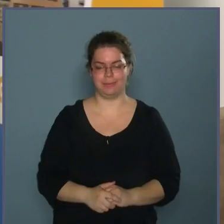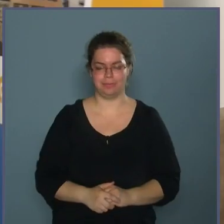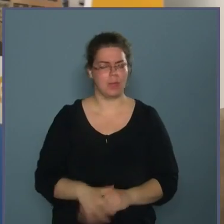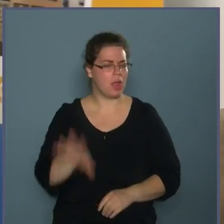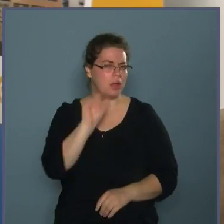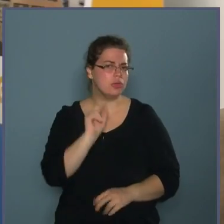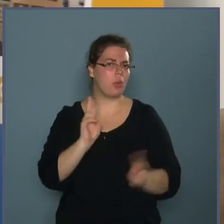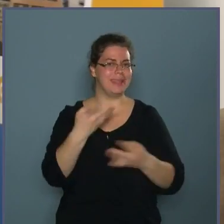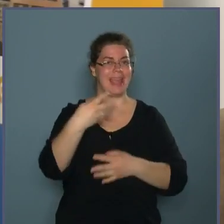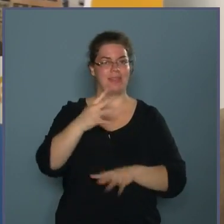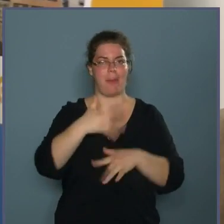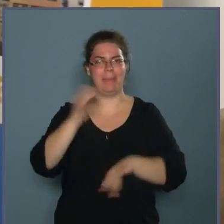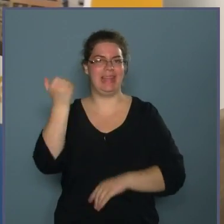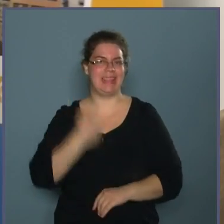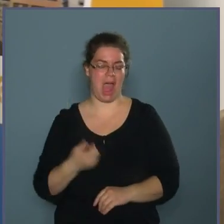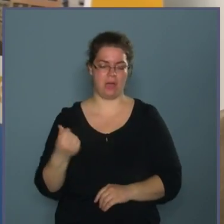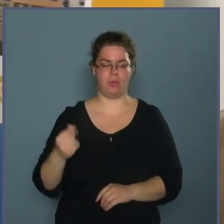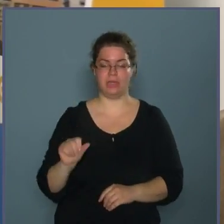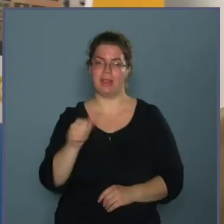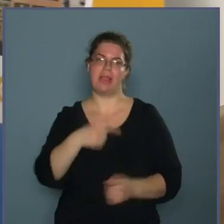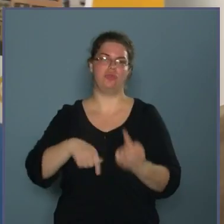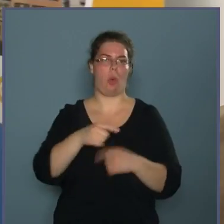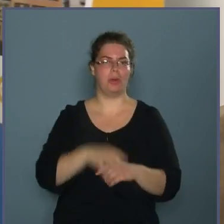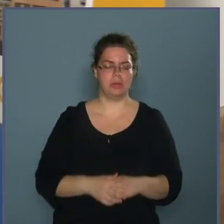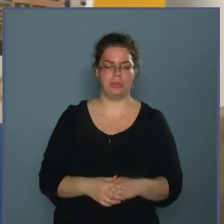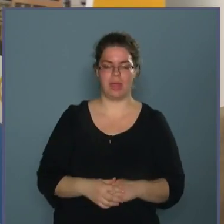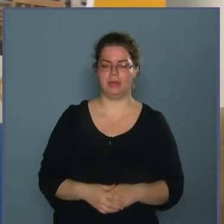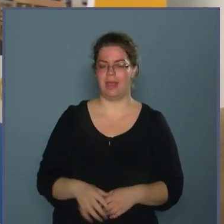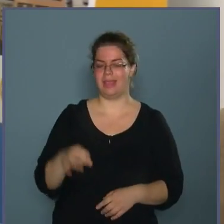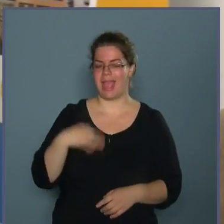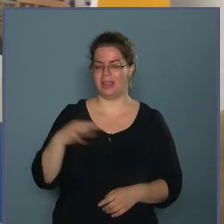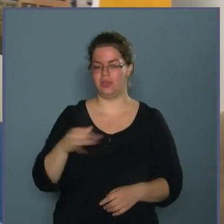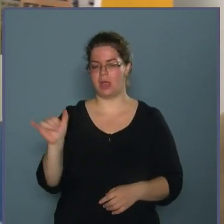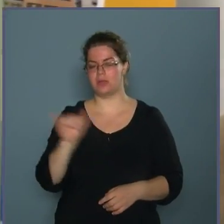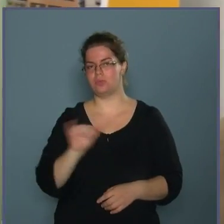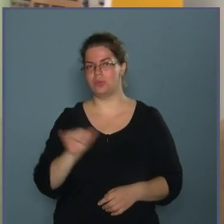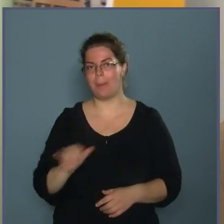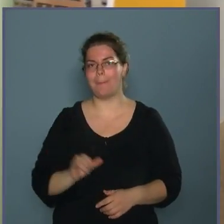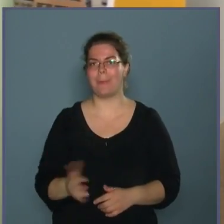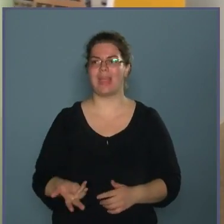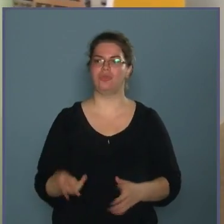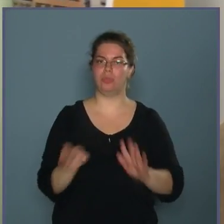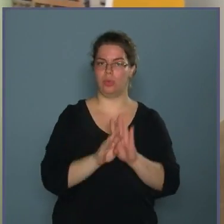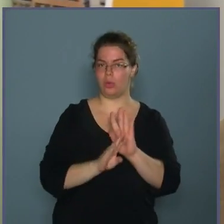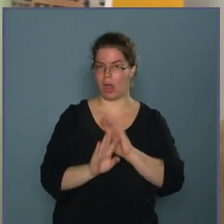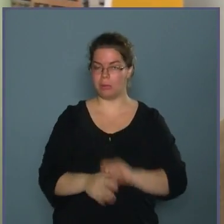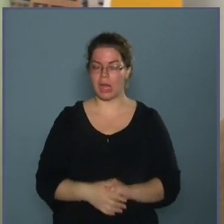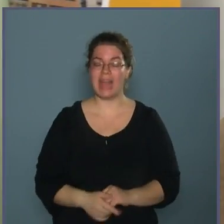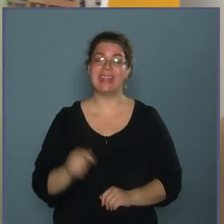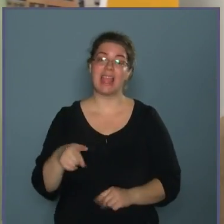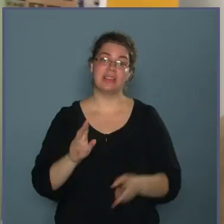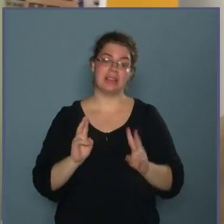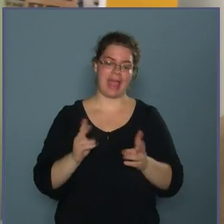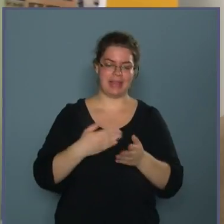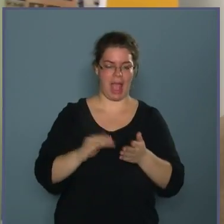hogy 40 milliárd forint az első körben az Egészséges Budapest programra, hogy ezt